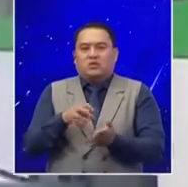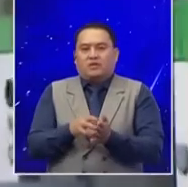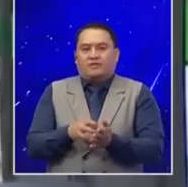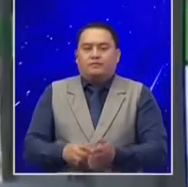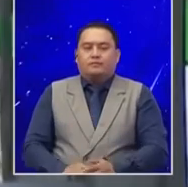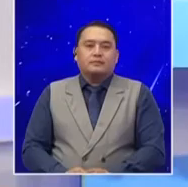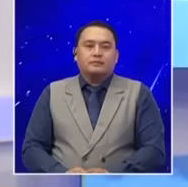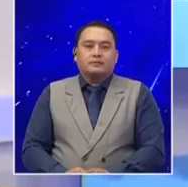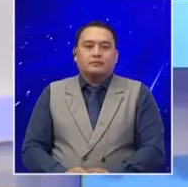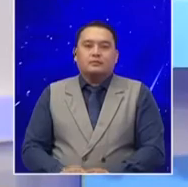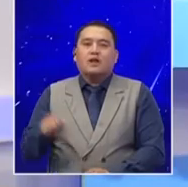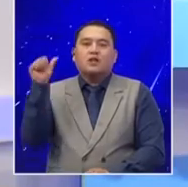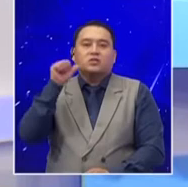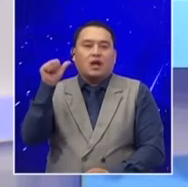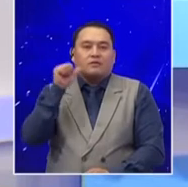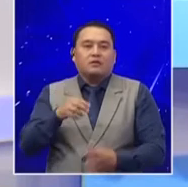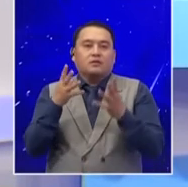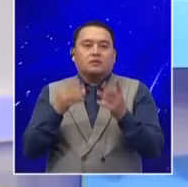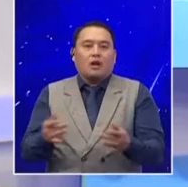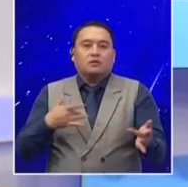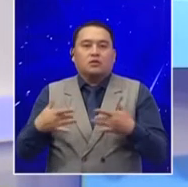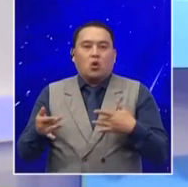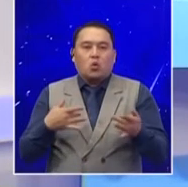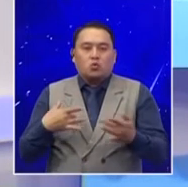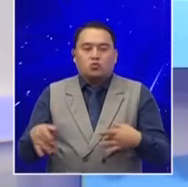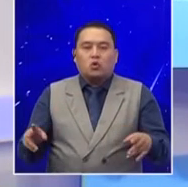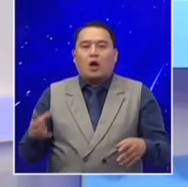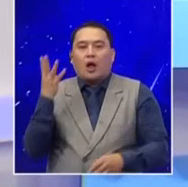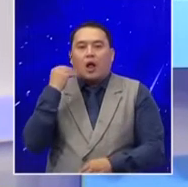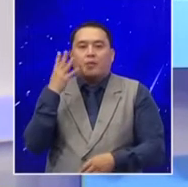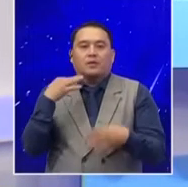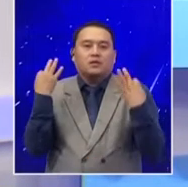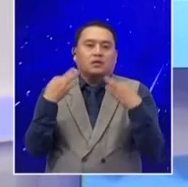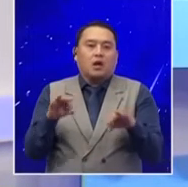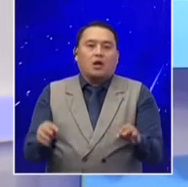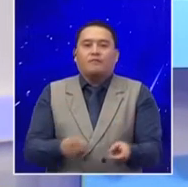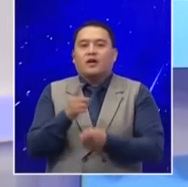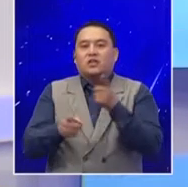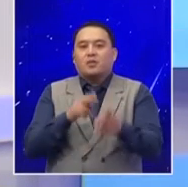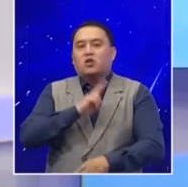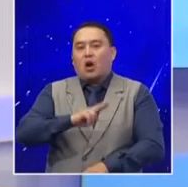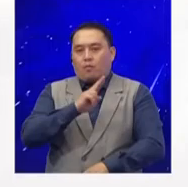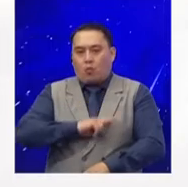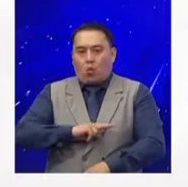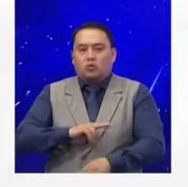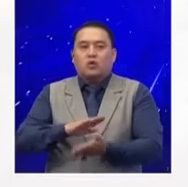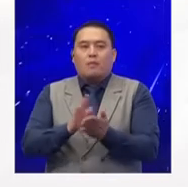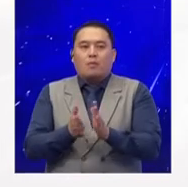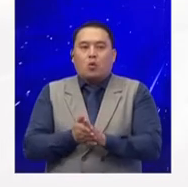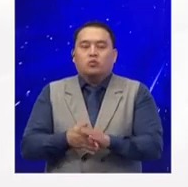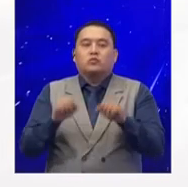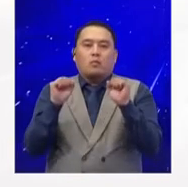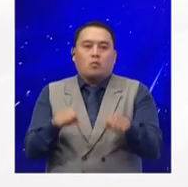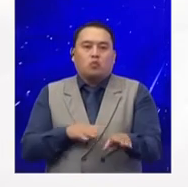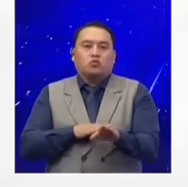печей. С завтрашнего дня театрам Южной столицы разрешили возобновить свою работу. При этом залы